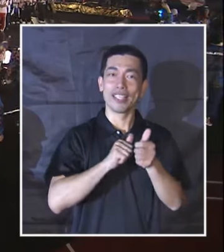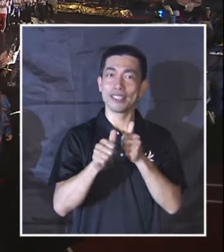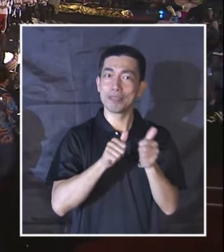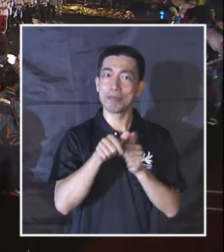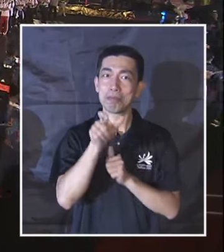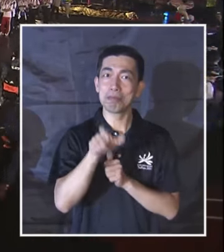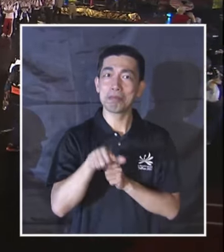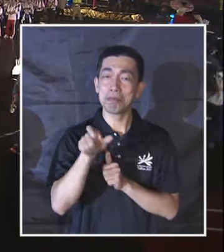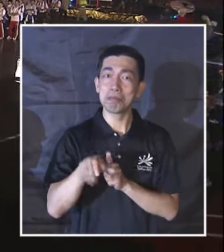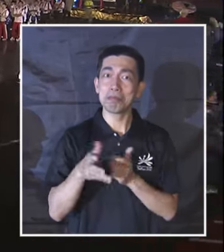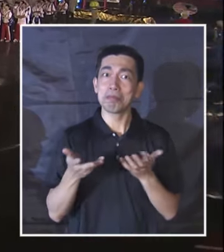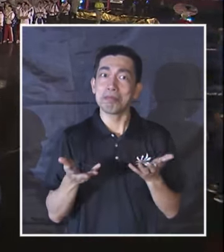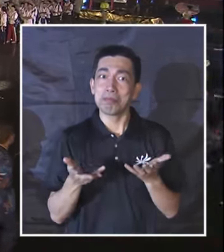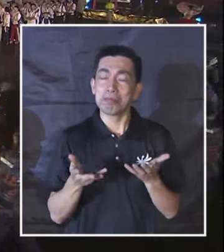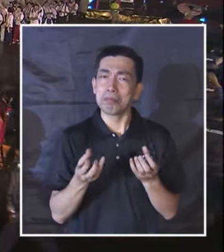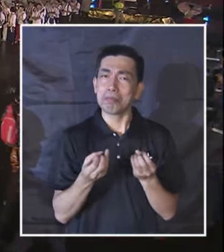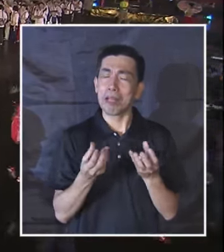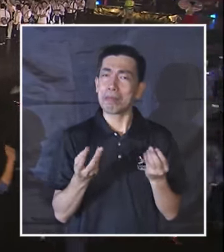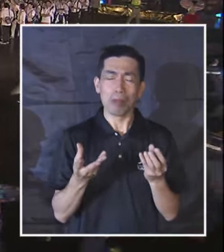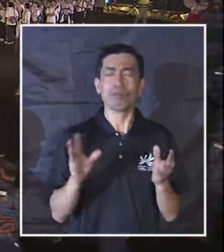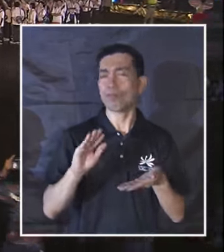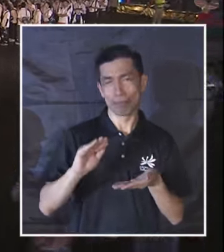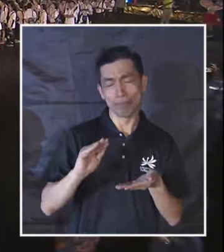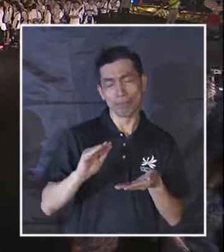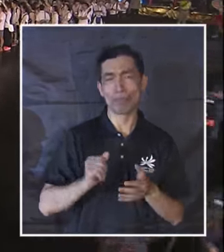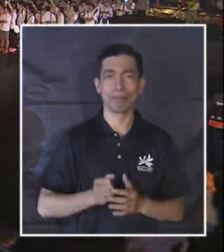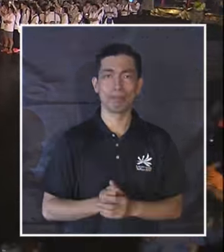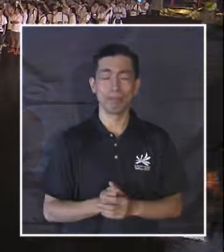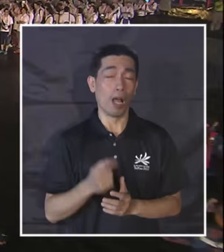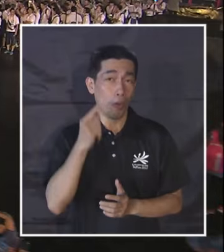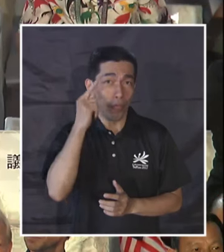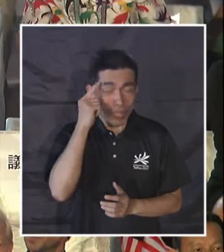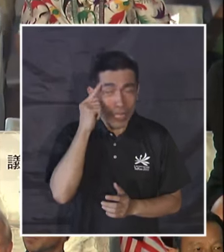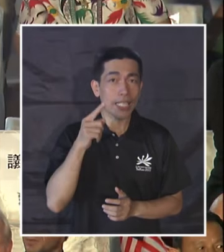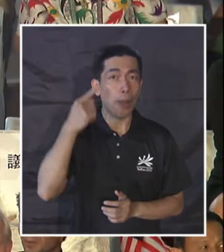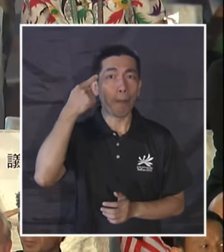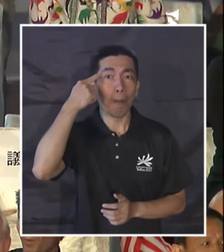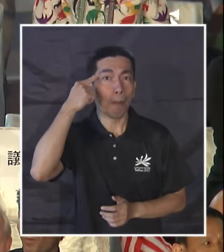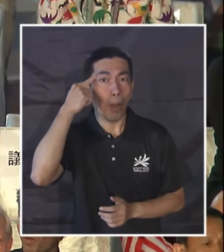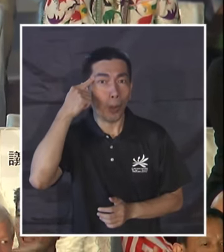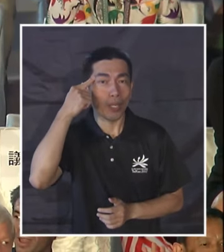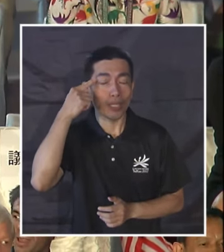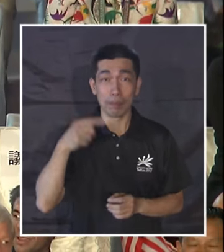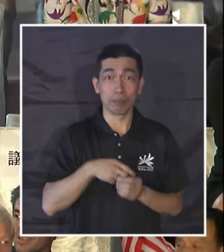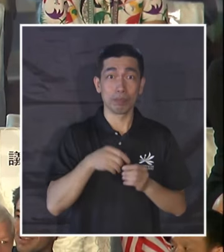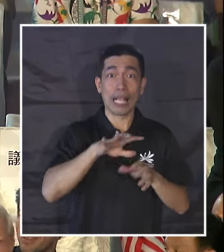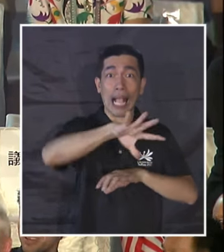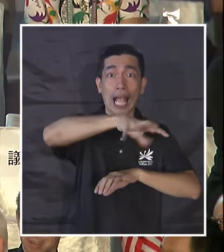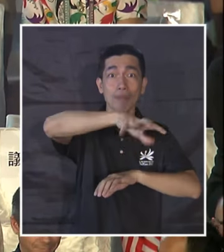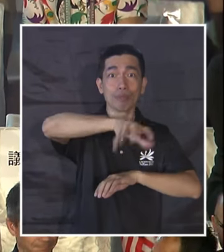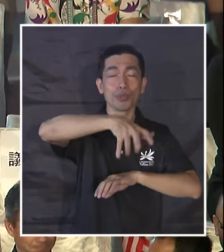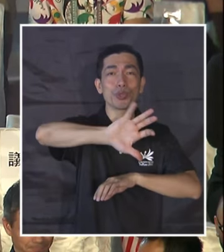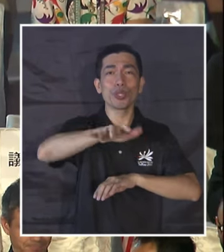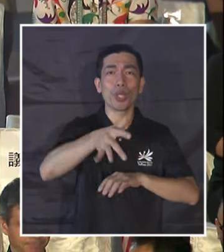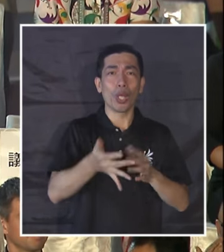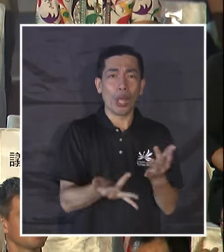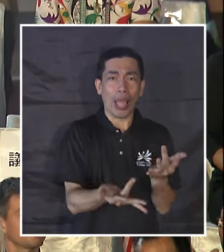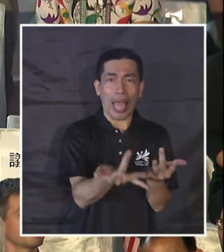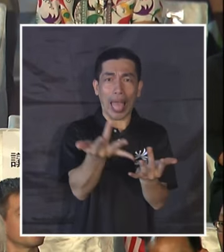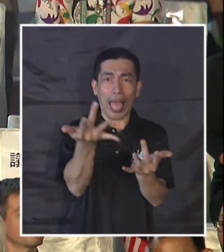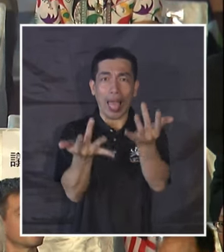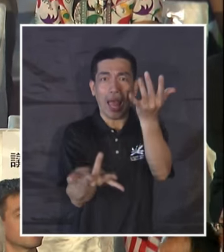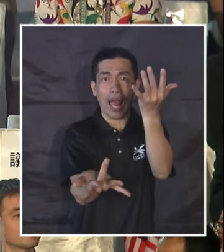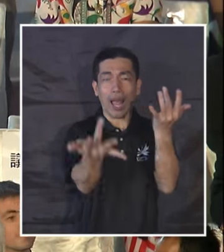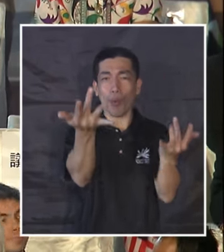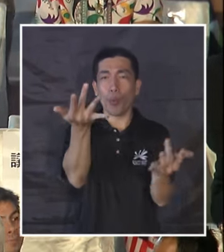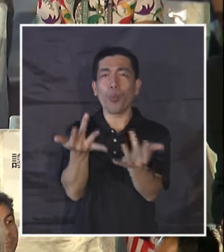想到蒙古就想到草原跟剽悍的运动员精神，相信蒙古代表队所有的运动员也会把这